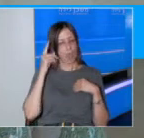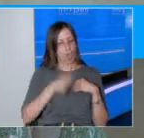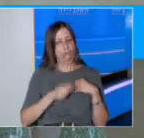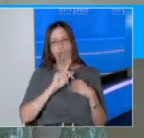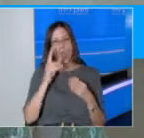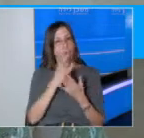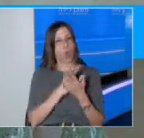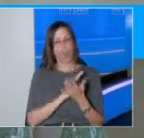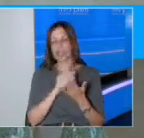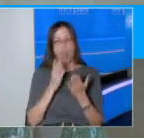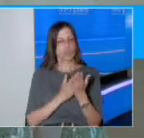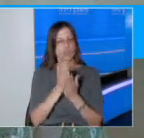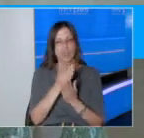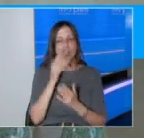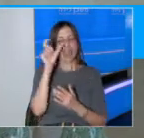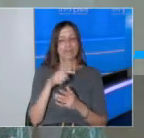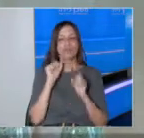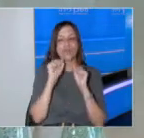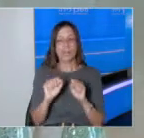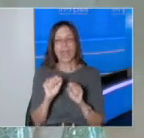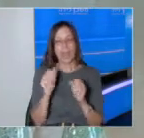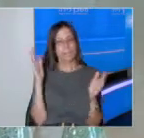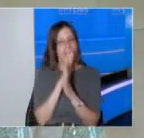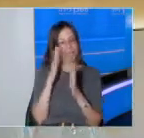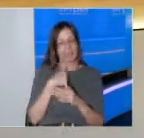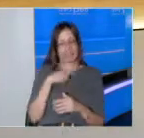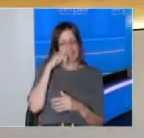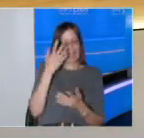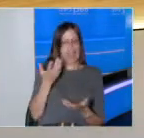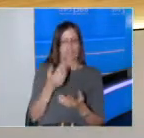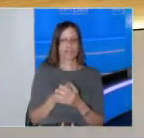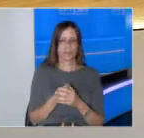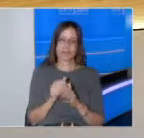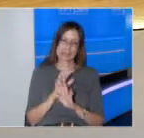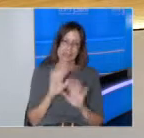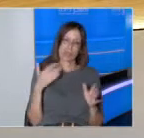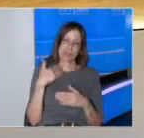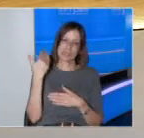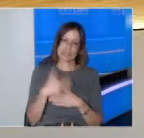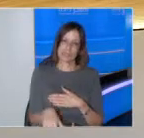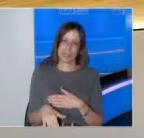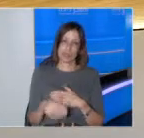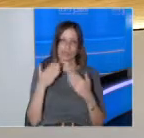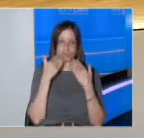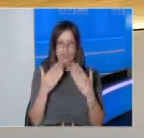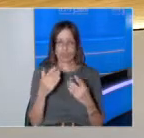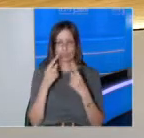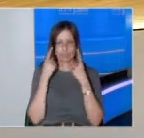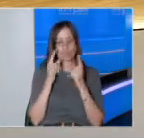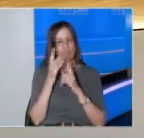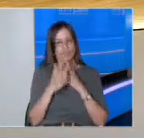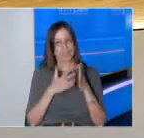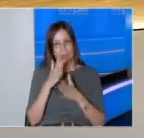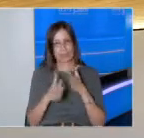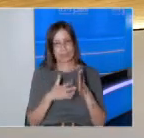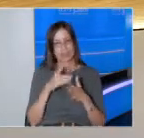לא מוסרית, של אדם שהוא תומך במחבלים. אני גאה בכך. זהו, אנחנו סיימנו, אומרים תודה רבה ליוסף התנאי מנהל תרגום לשפת